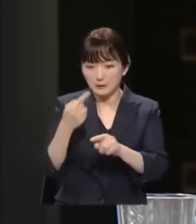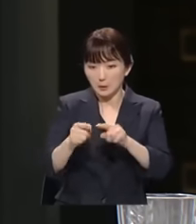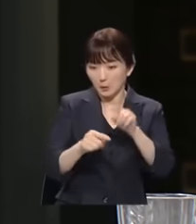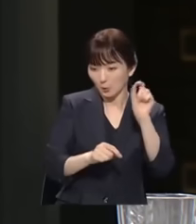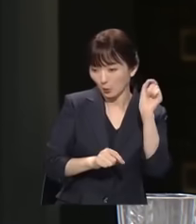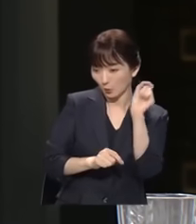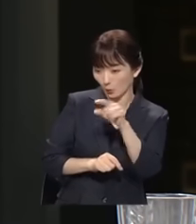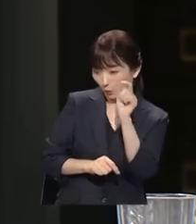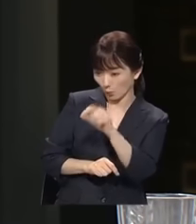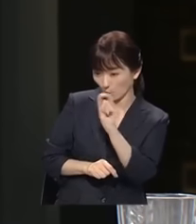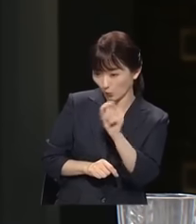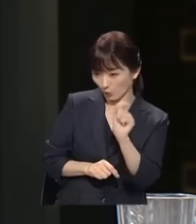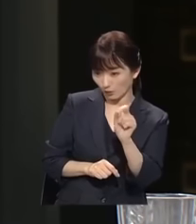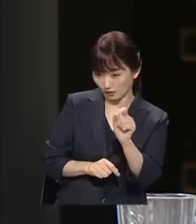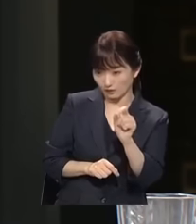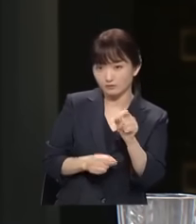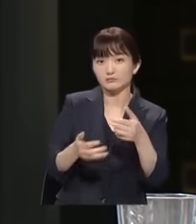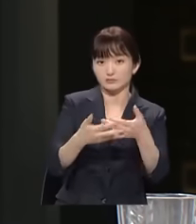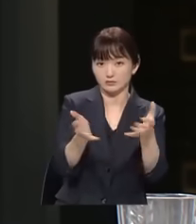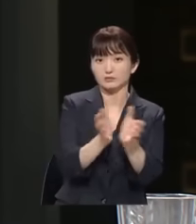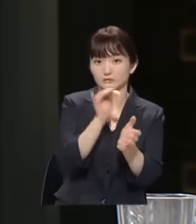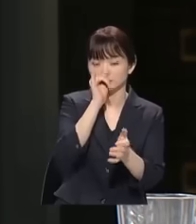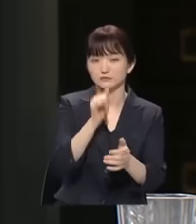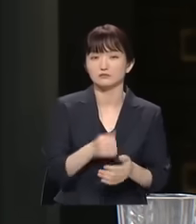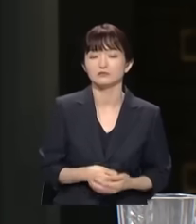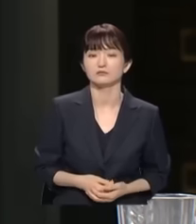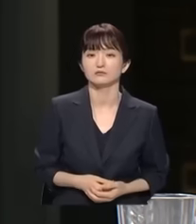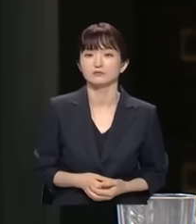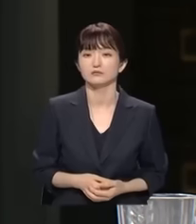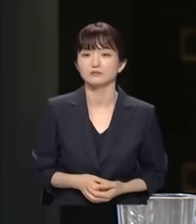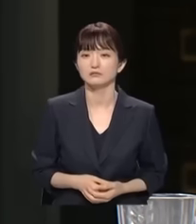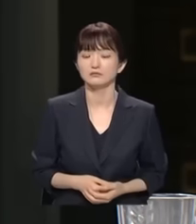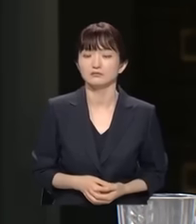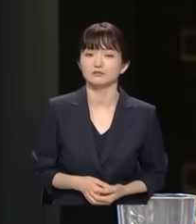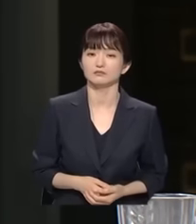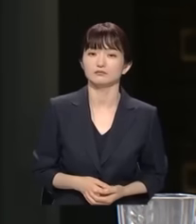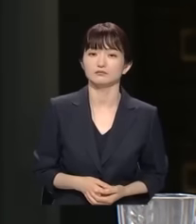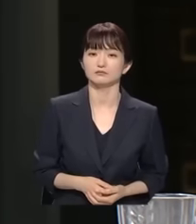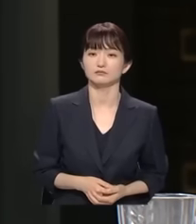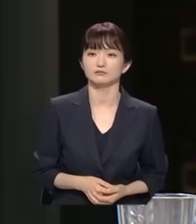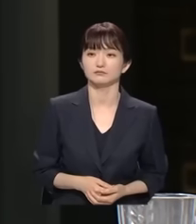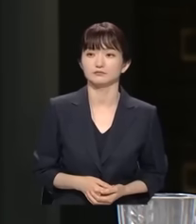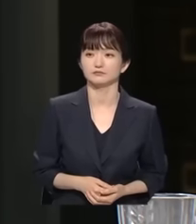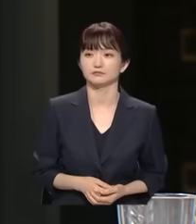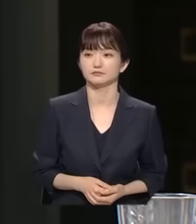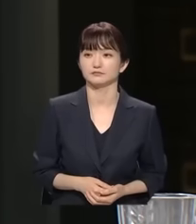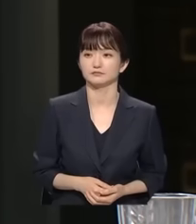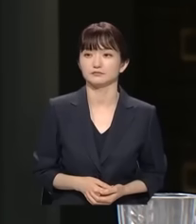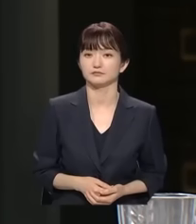수노화파라는 애들도 있었잖아요 자 교수님 야 진짜 이게